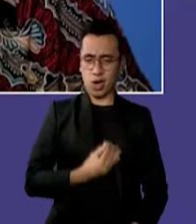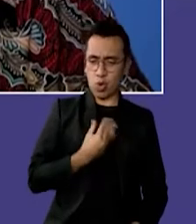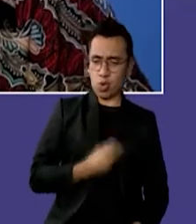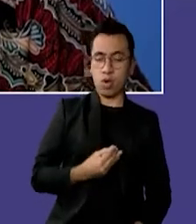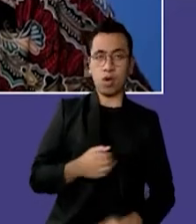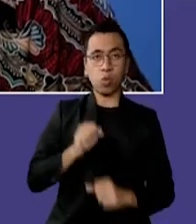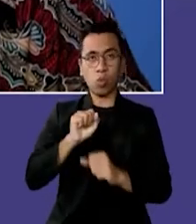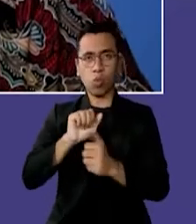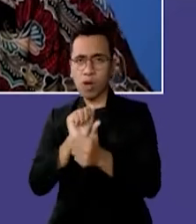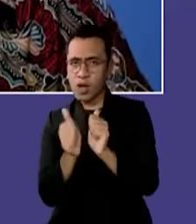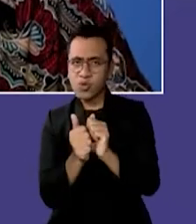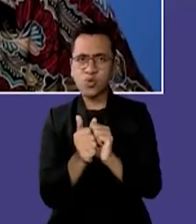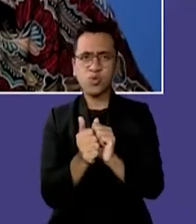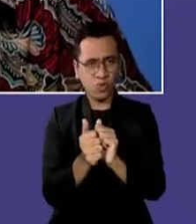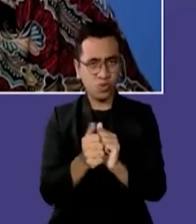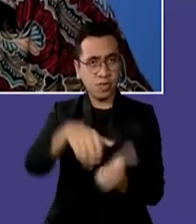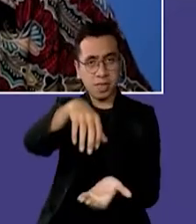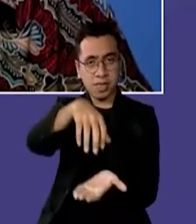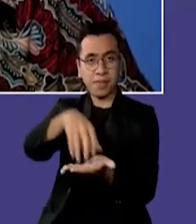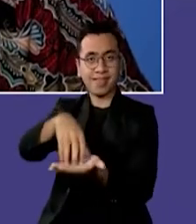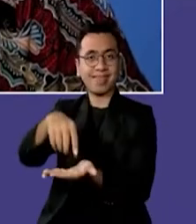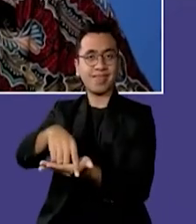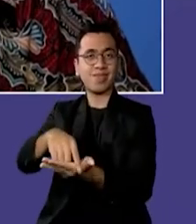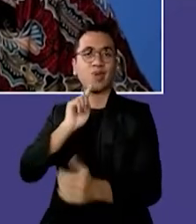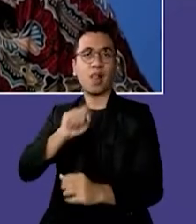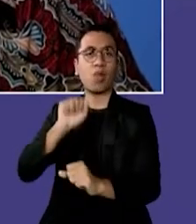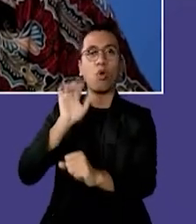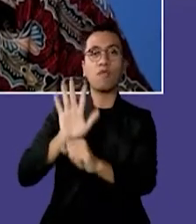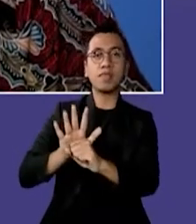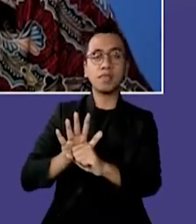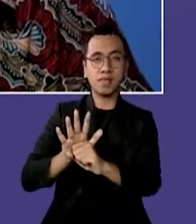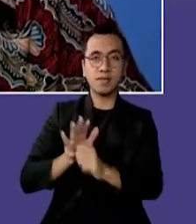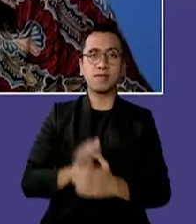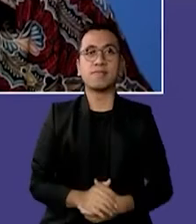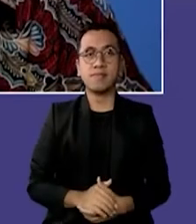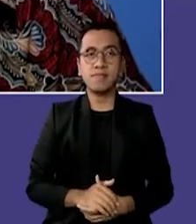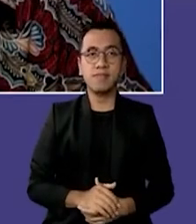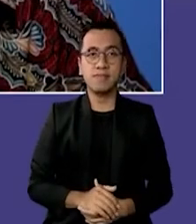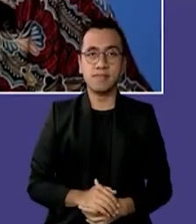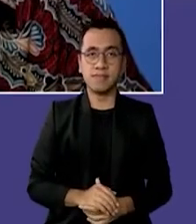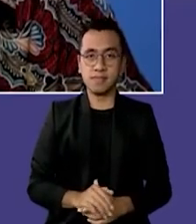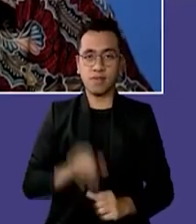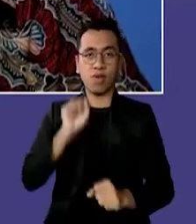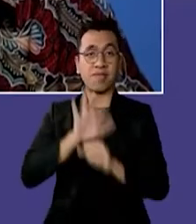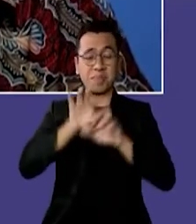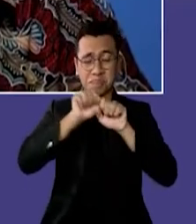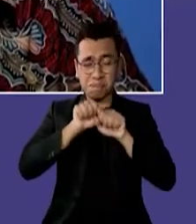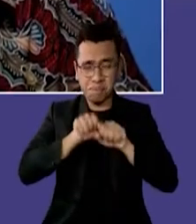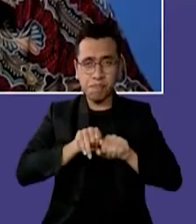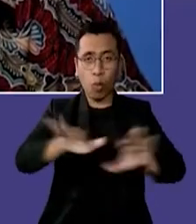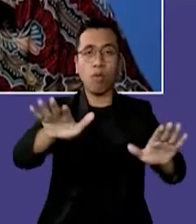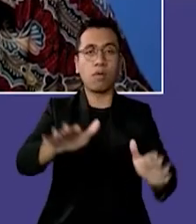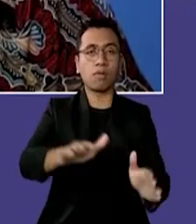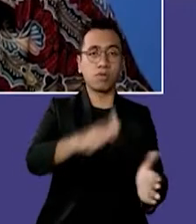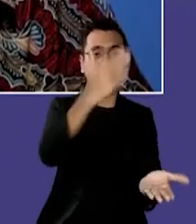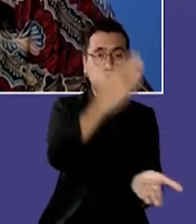kasus yang terjadi di lingkungan sekitar mereka begitu Jadi upaya pemutusan penularan ini tuh jadi terkendala juga nah gimana ini